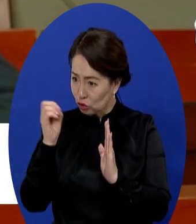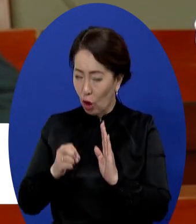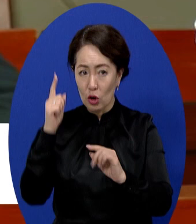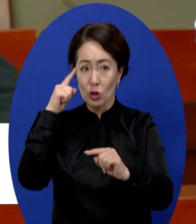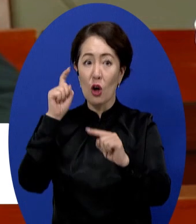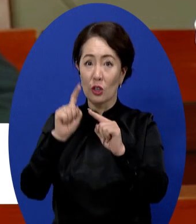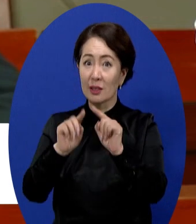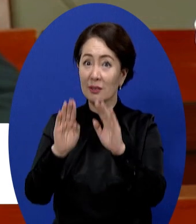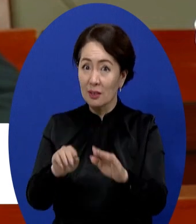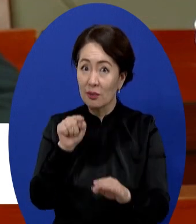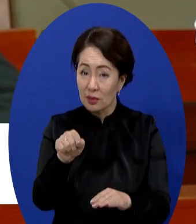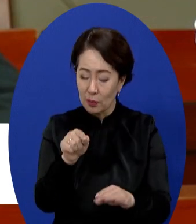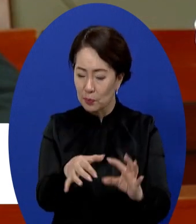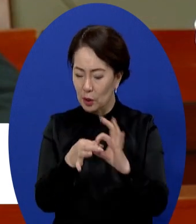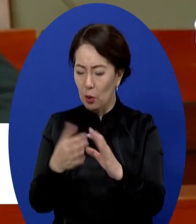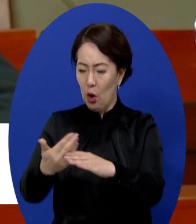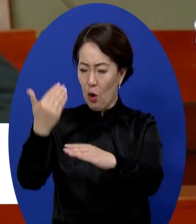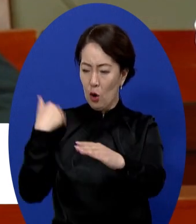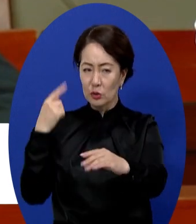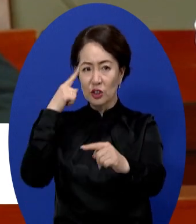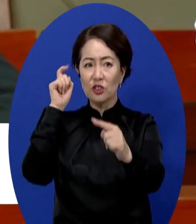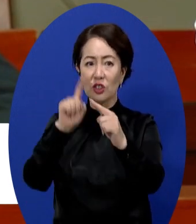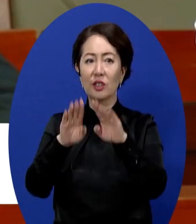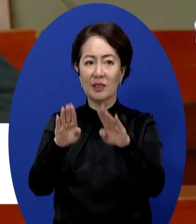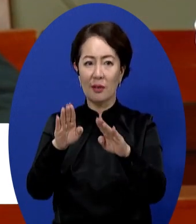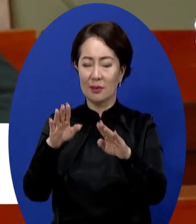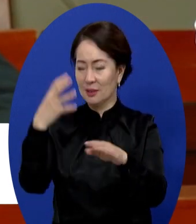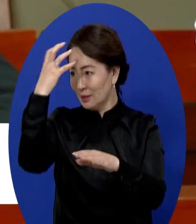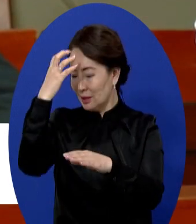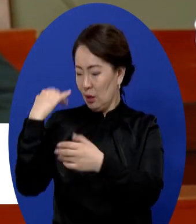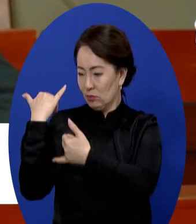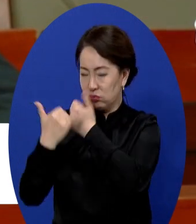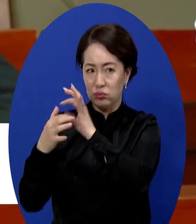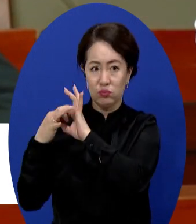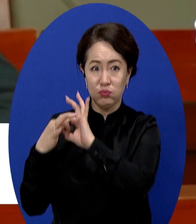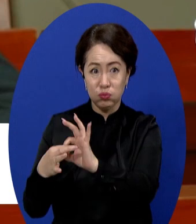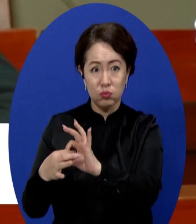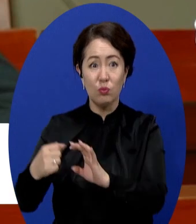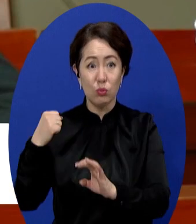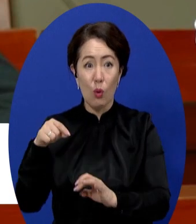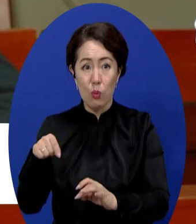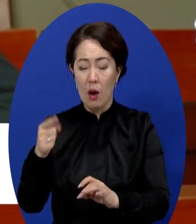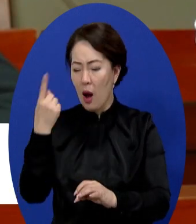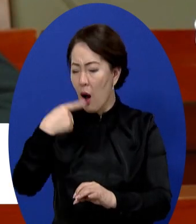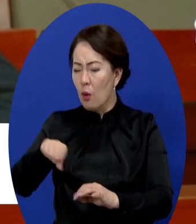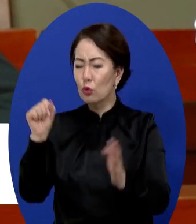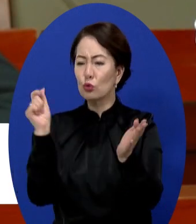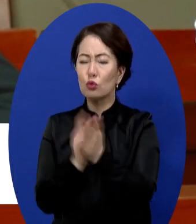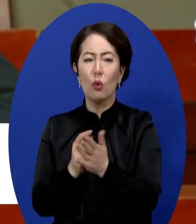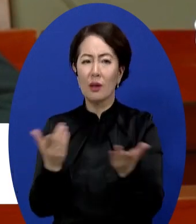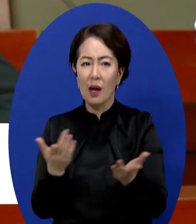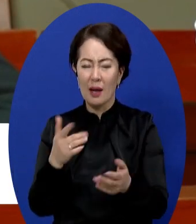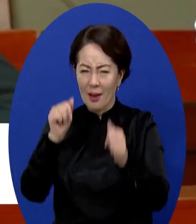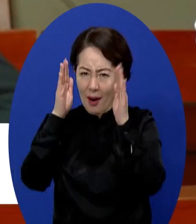бас энэ зорилтыг дэвшүүлээд явж байгаа засгийн газрын залгам чанарыг бас хадгалахын тулд хамгийн чухал нь бид нар